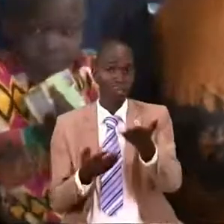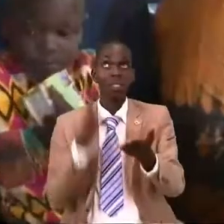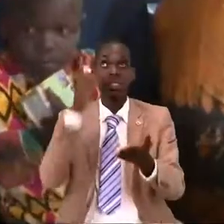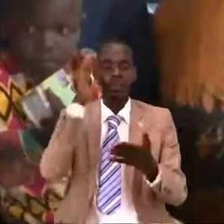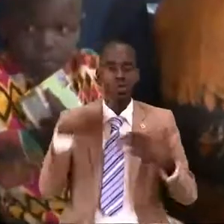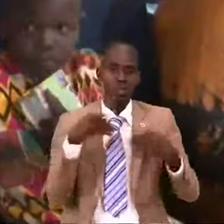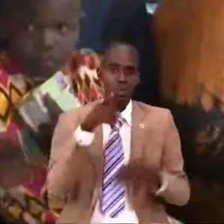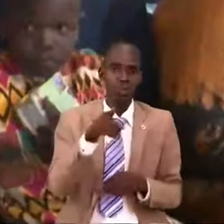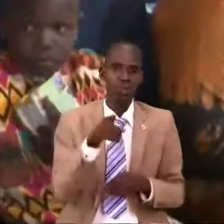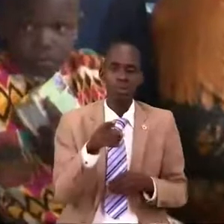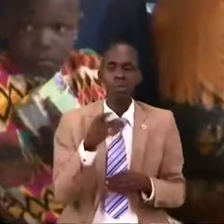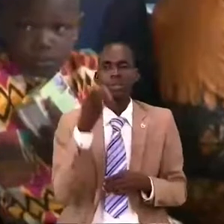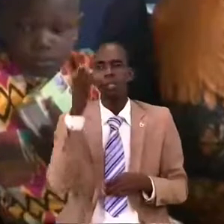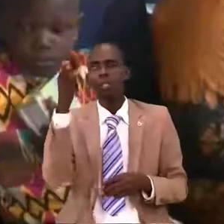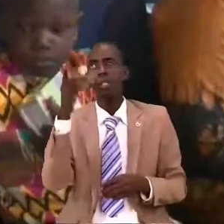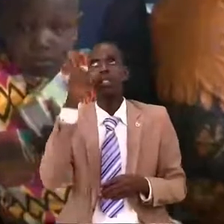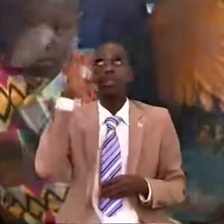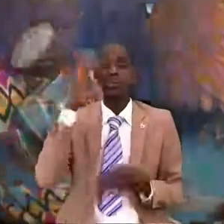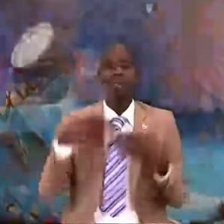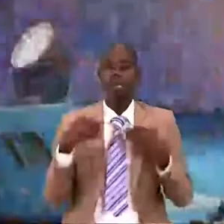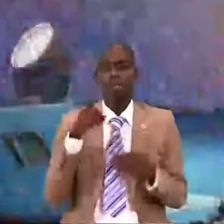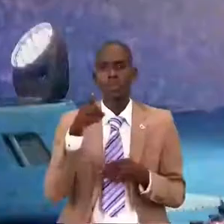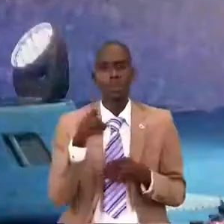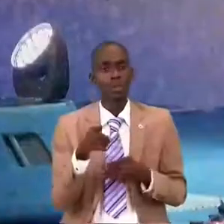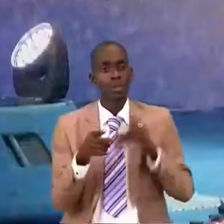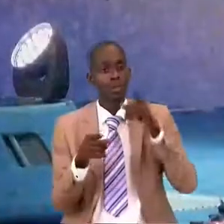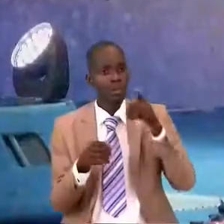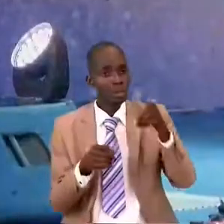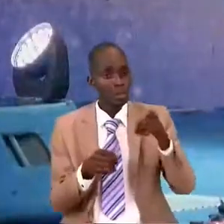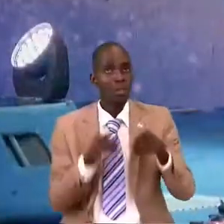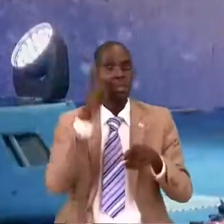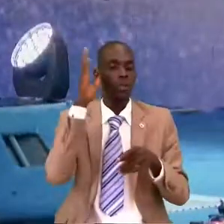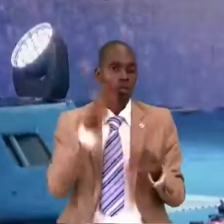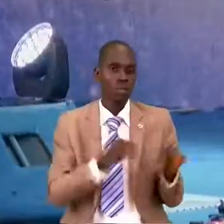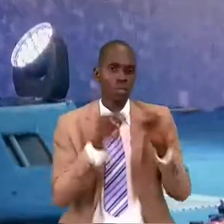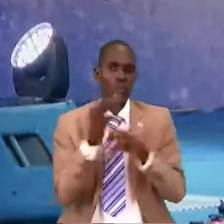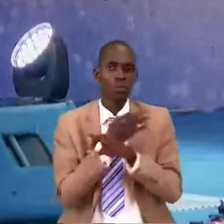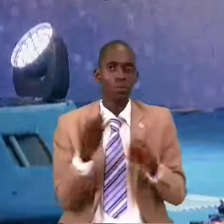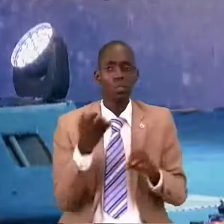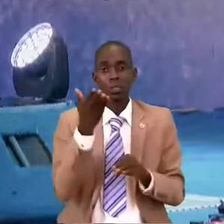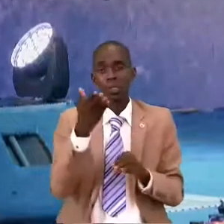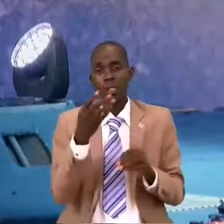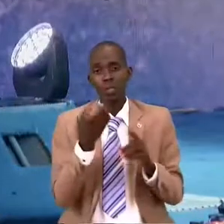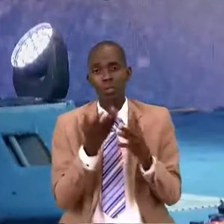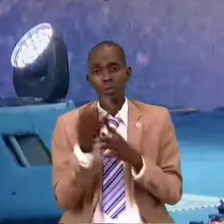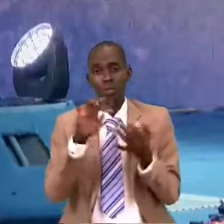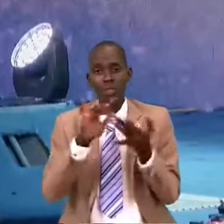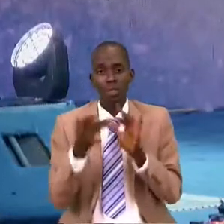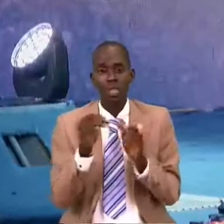t'affranchir. En ligne, partout. Focalise ton cœur sur Dieu. Je suis un pécheur, il